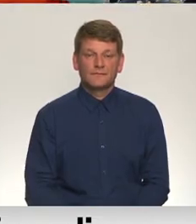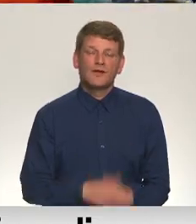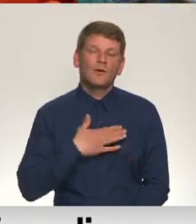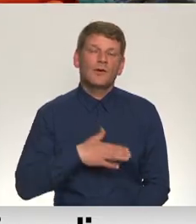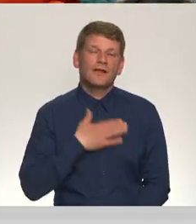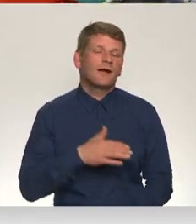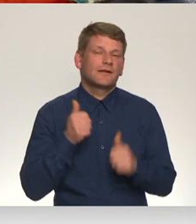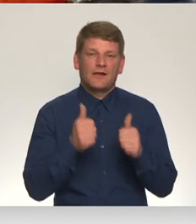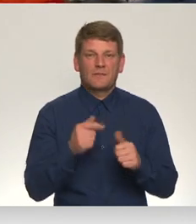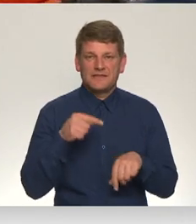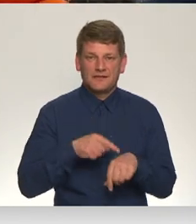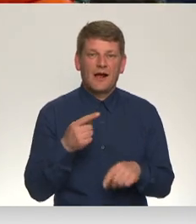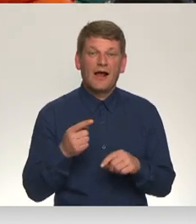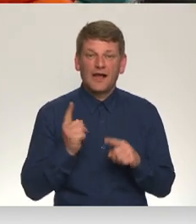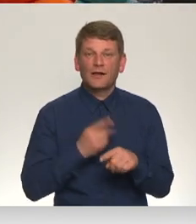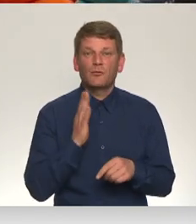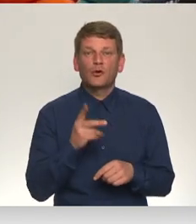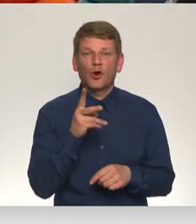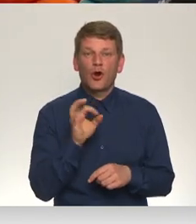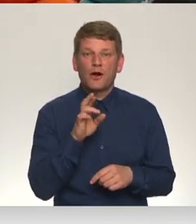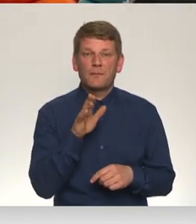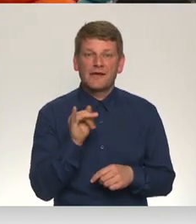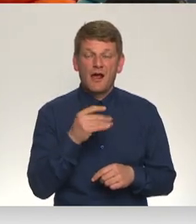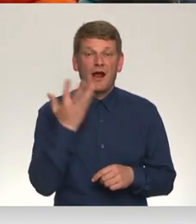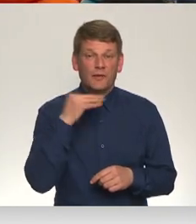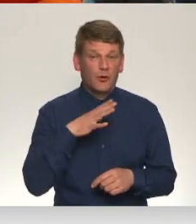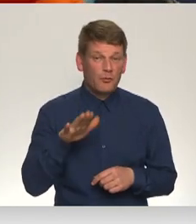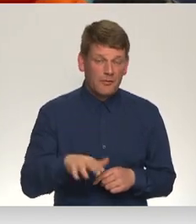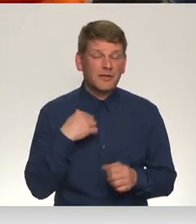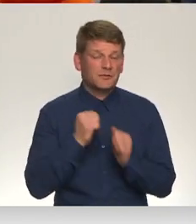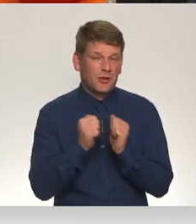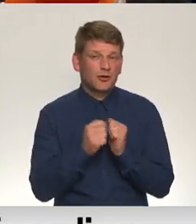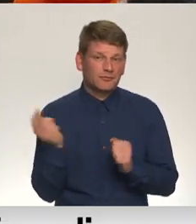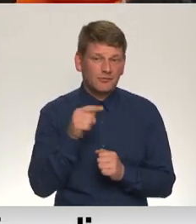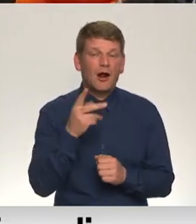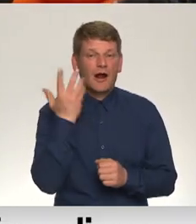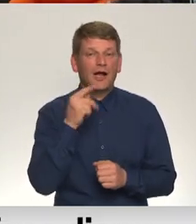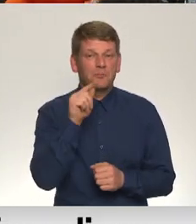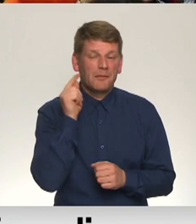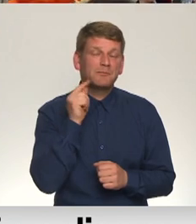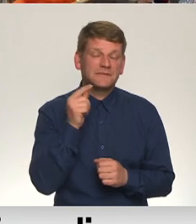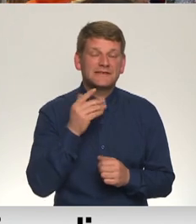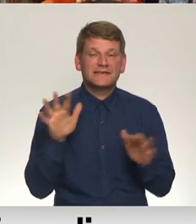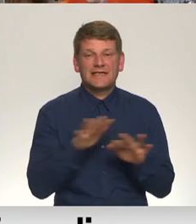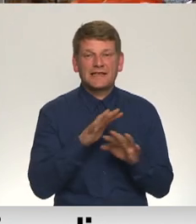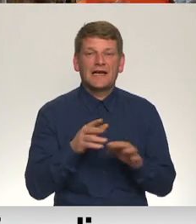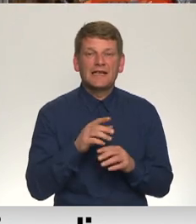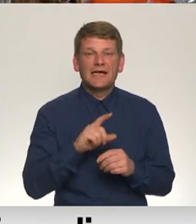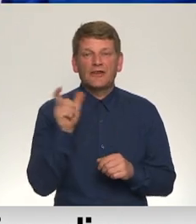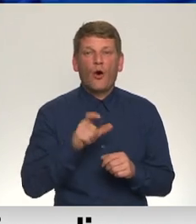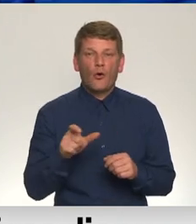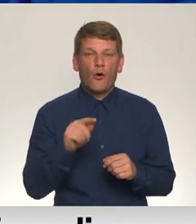Ļoti labs sajūta, un atkal būtu Korbijā. Es, ka biju bērns, te brauc diezgan bieži, ka mans paps dziedāja Daugavvīra